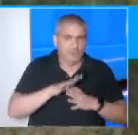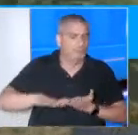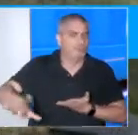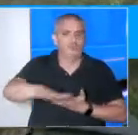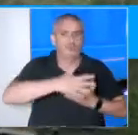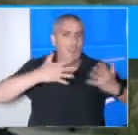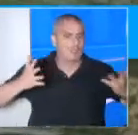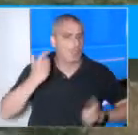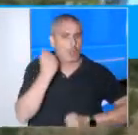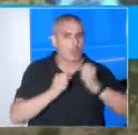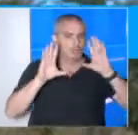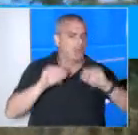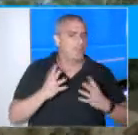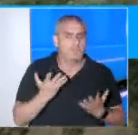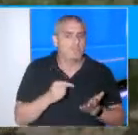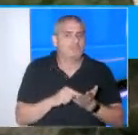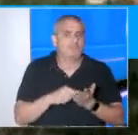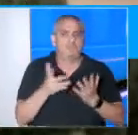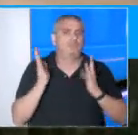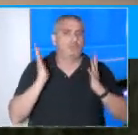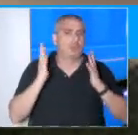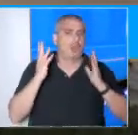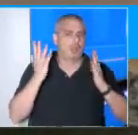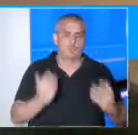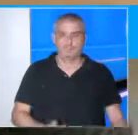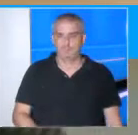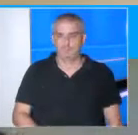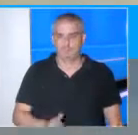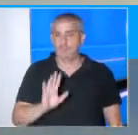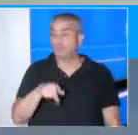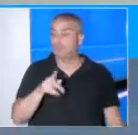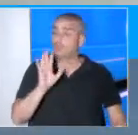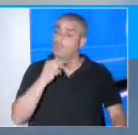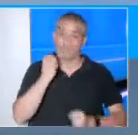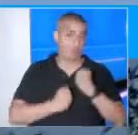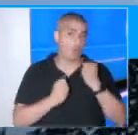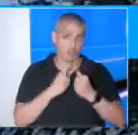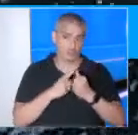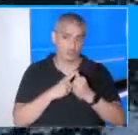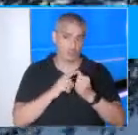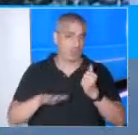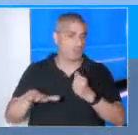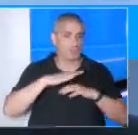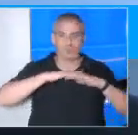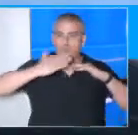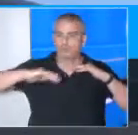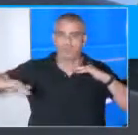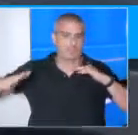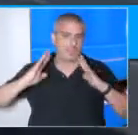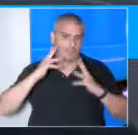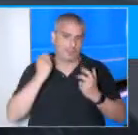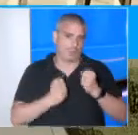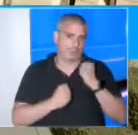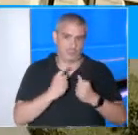שלה, הקושי לכבות אותה, מה הופך אותה לכל כך קשה? יש כאן גם קושי טופוגרפי באמת לפוגדי האש